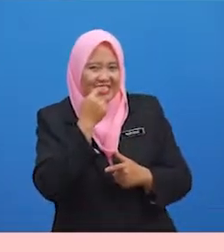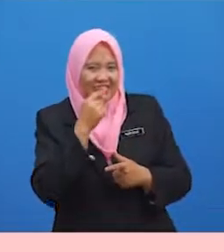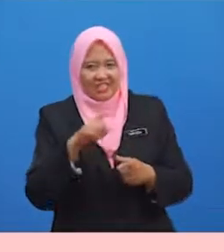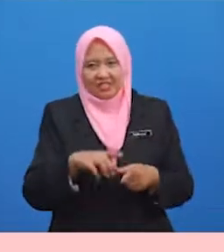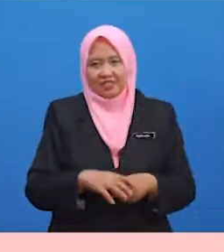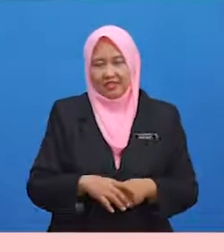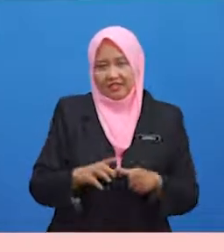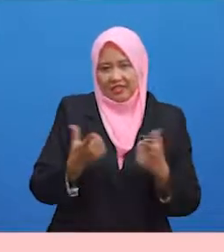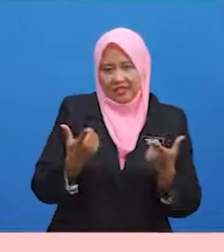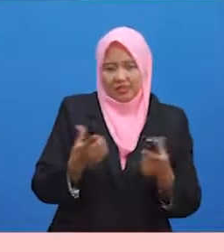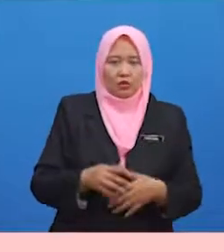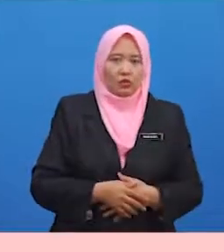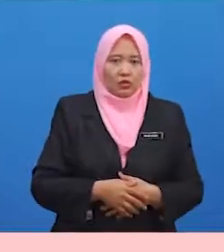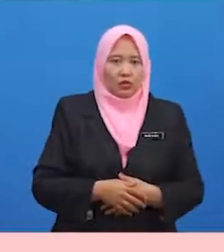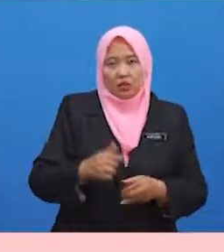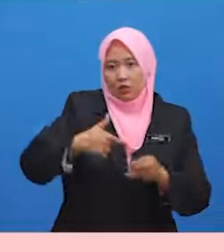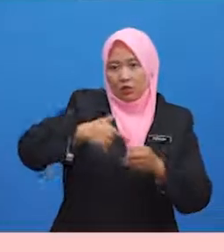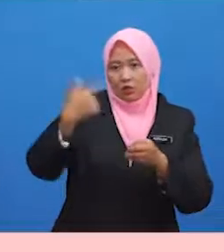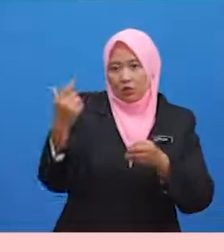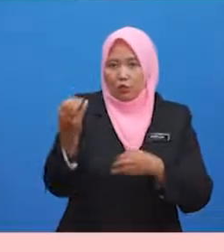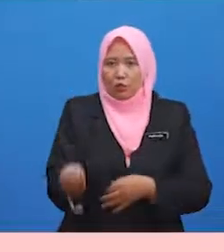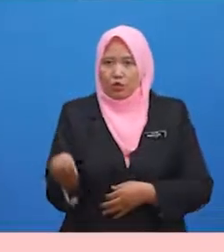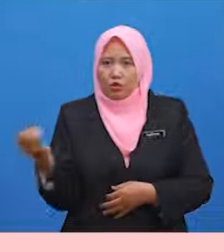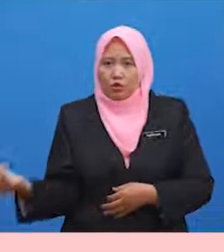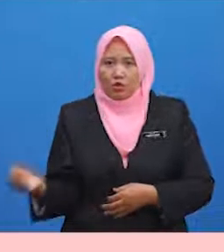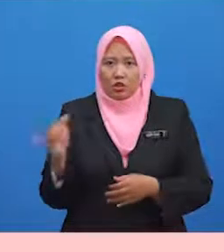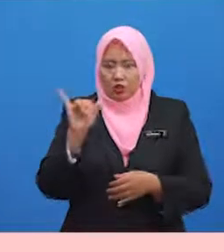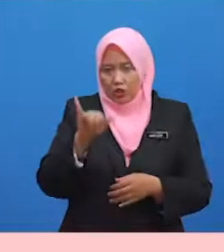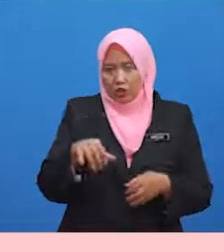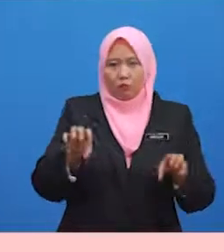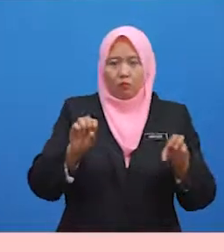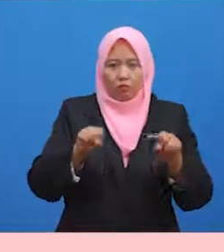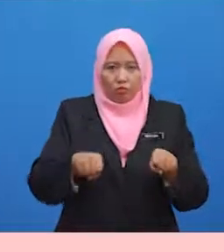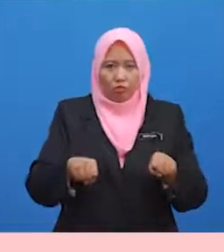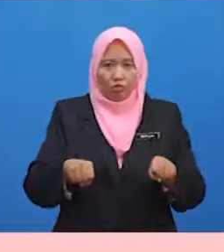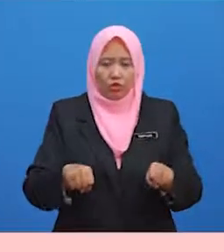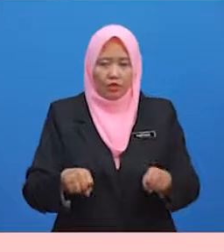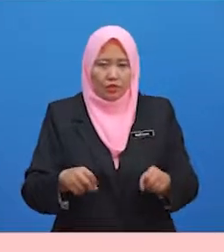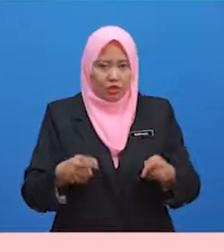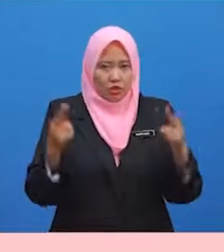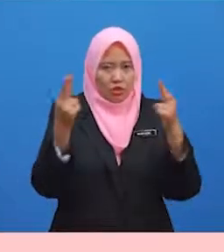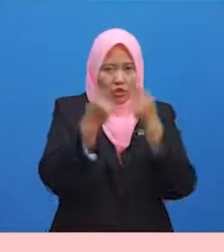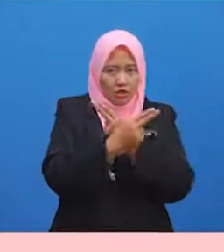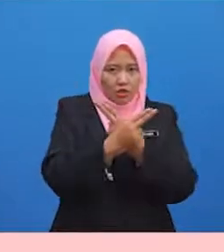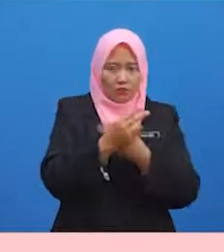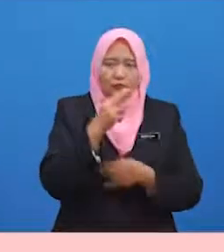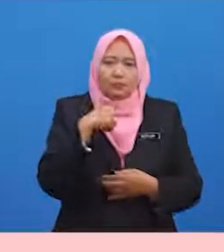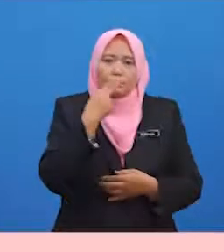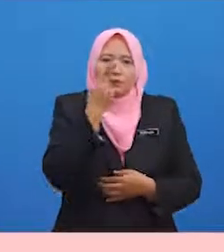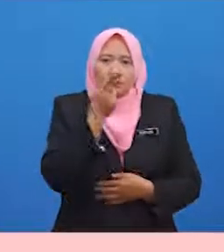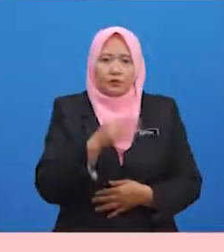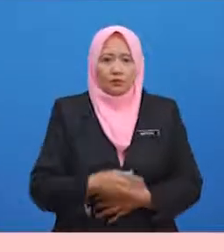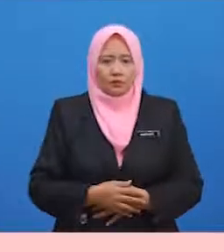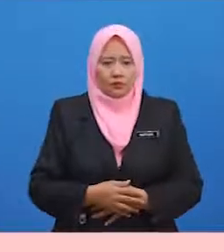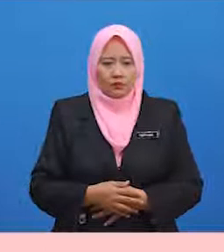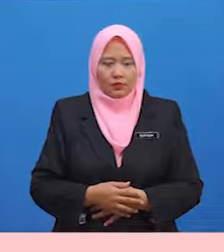Keluarkan objek yang boleh menyebabkan saluran pernafasan terhalang dan pastikan saluran pernafasan mangsa dalam